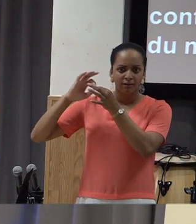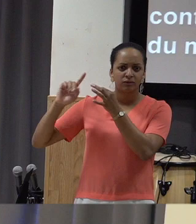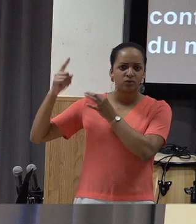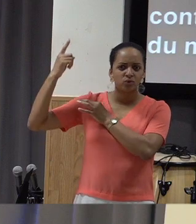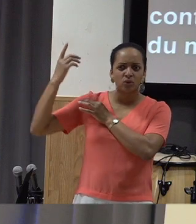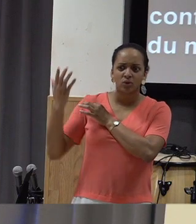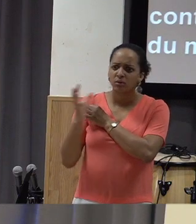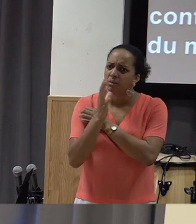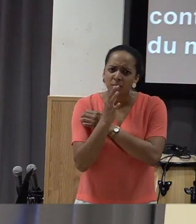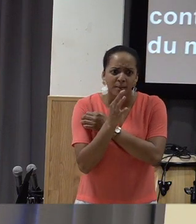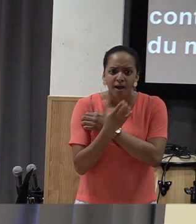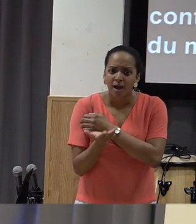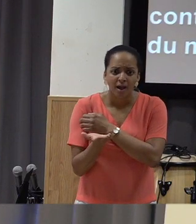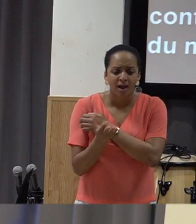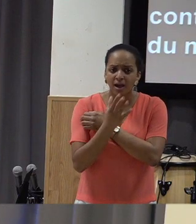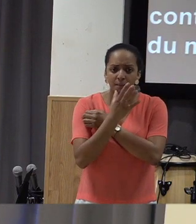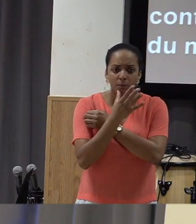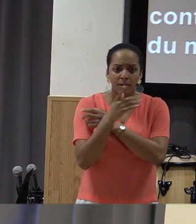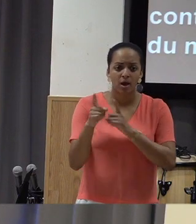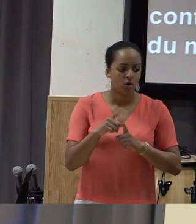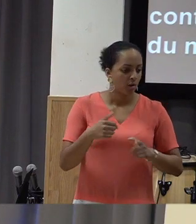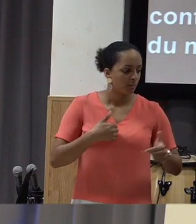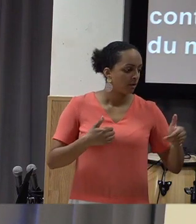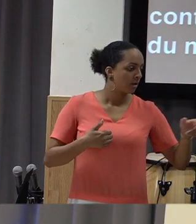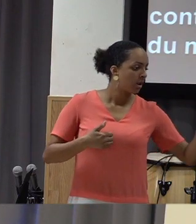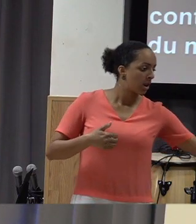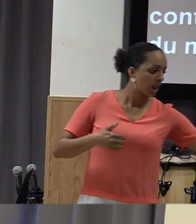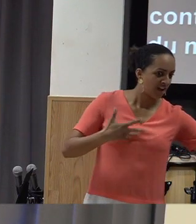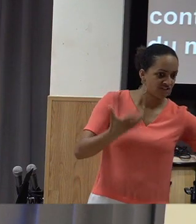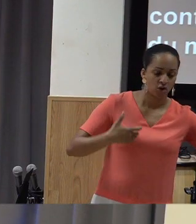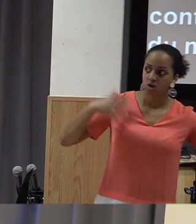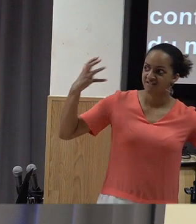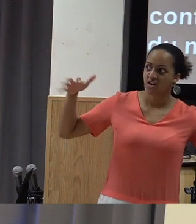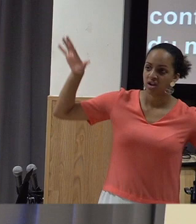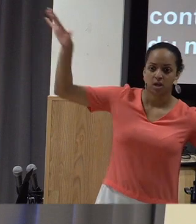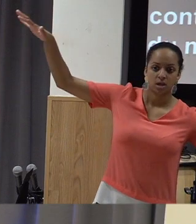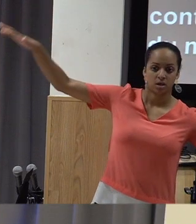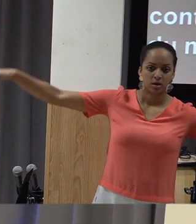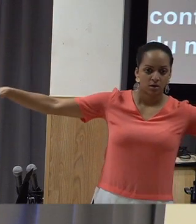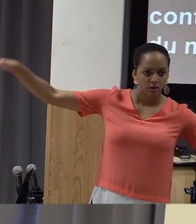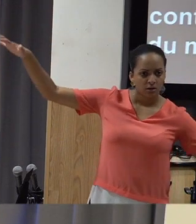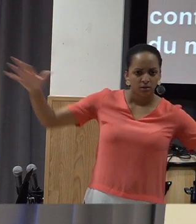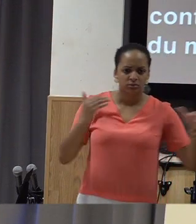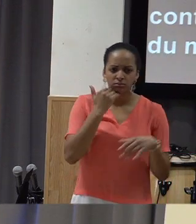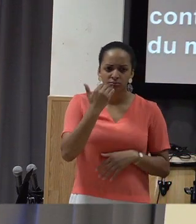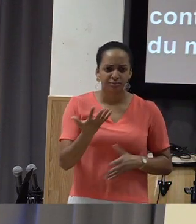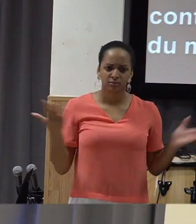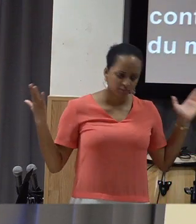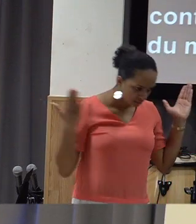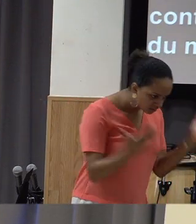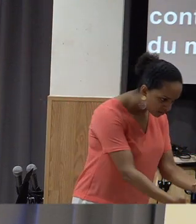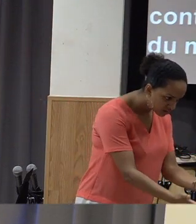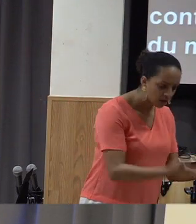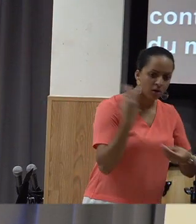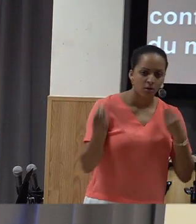sœur, tu ne peux pas avoir un pied dans le royaume de Dieu et un pied dans le monde. Ce n'est pas possible. Soit tu es pleinement dans le monde, auquel cas